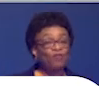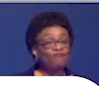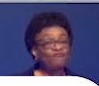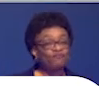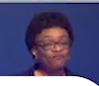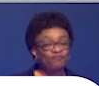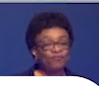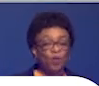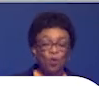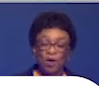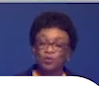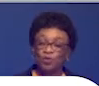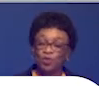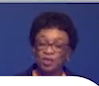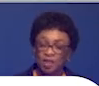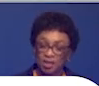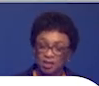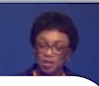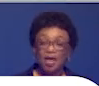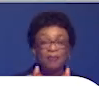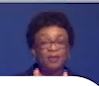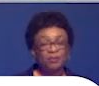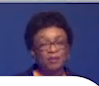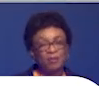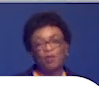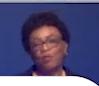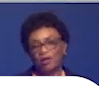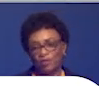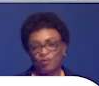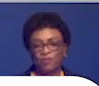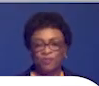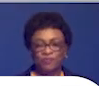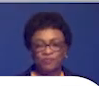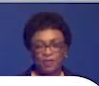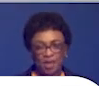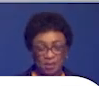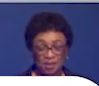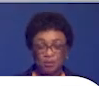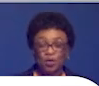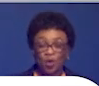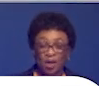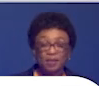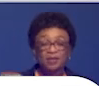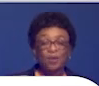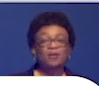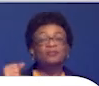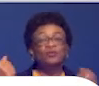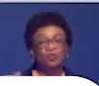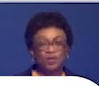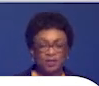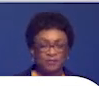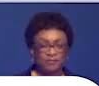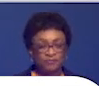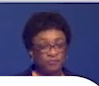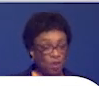kyes njia n imela matain makubwa kog Tuni Ku jiub